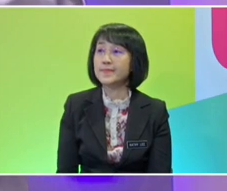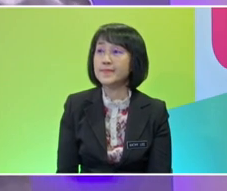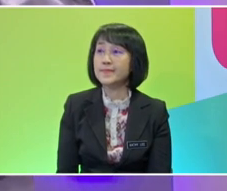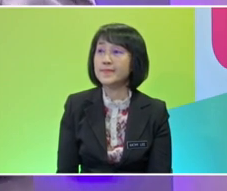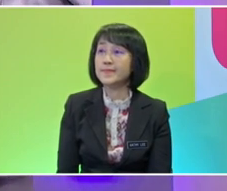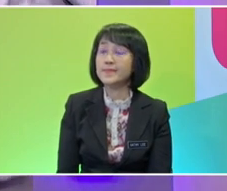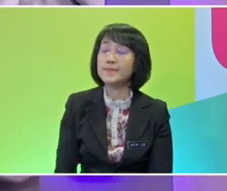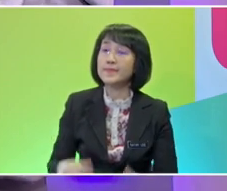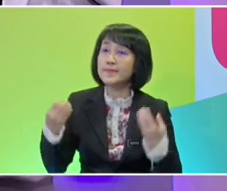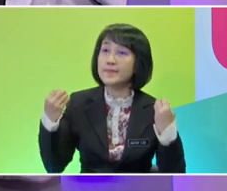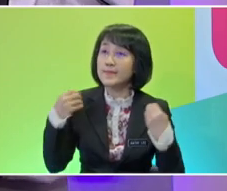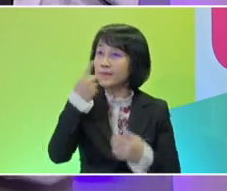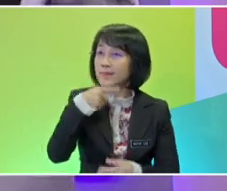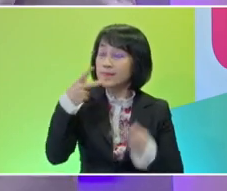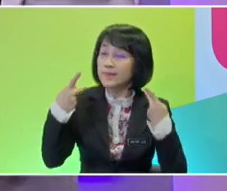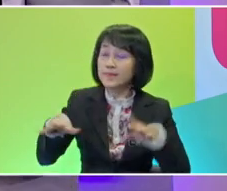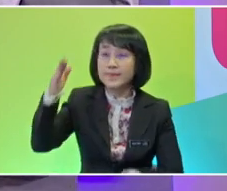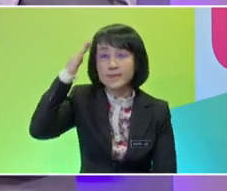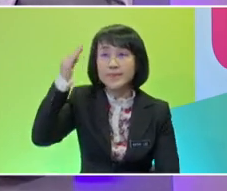pernah tahu tentang